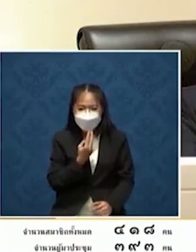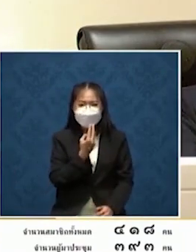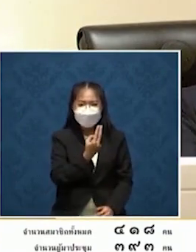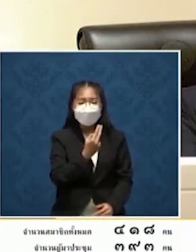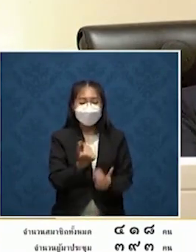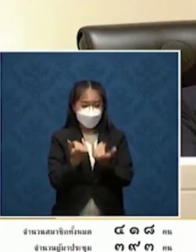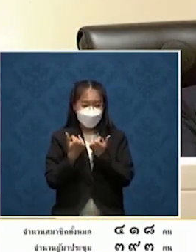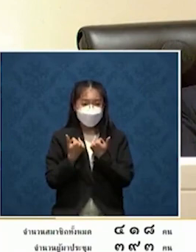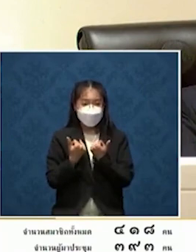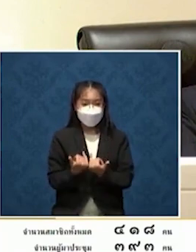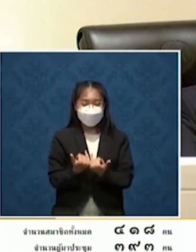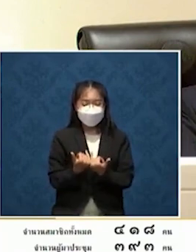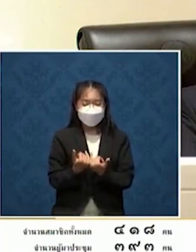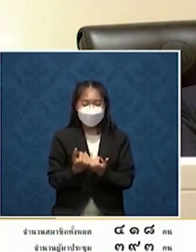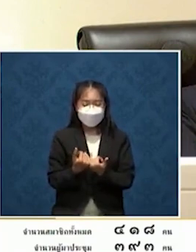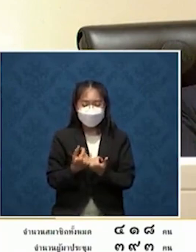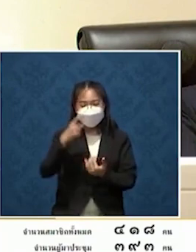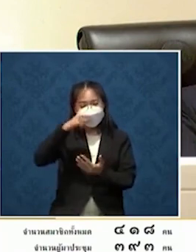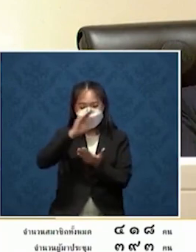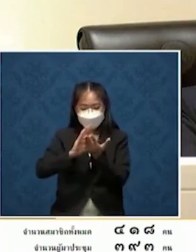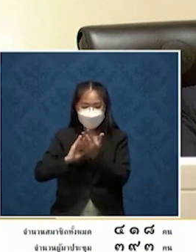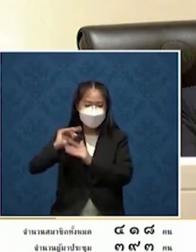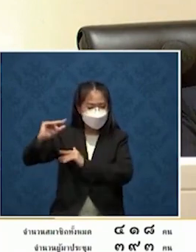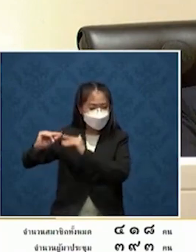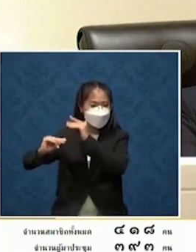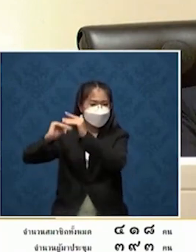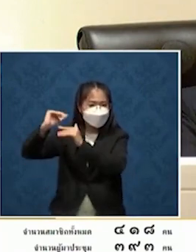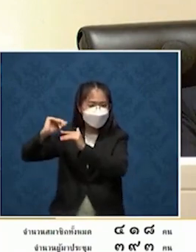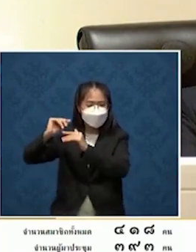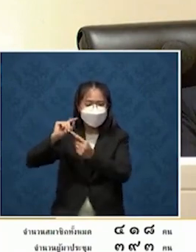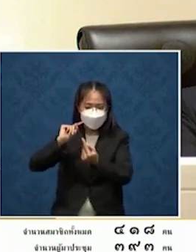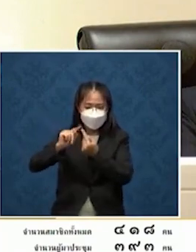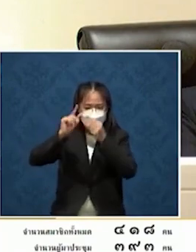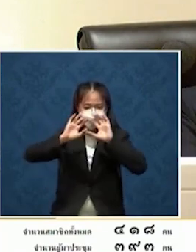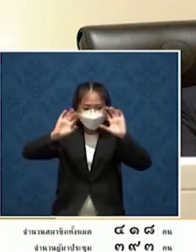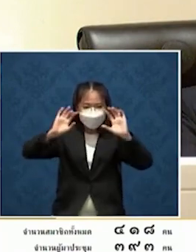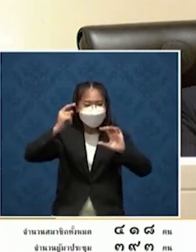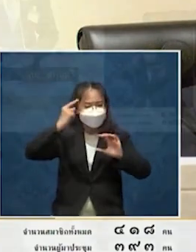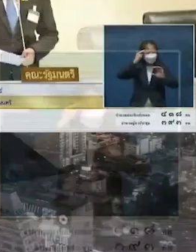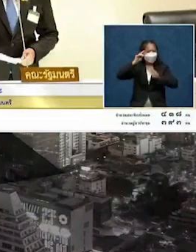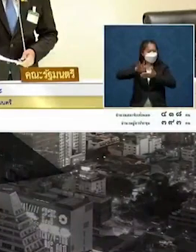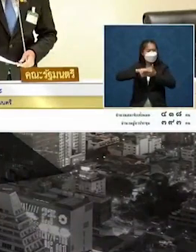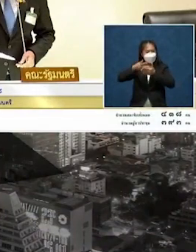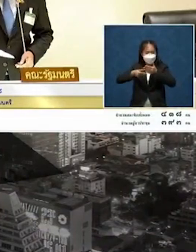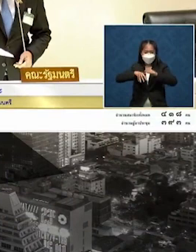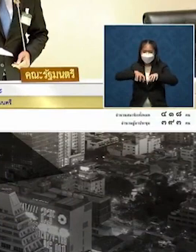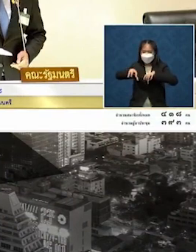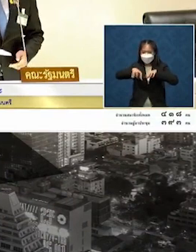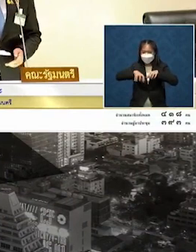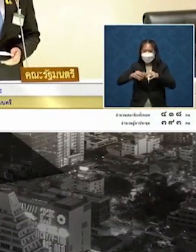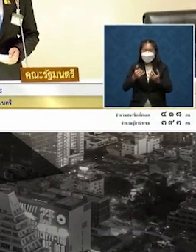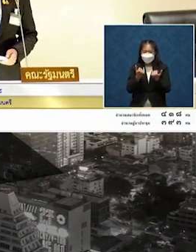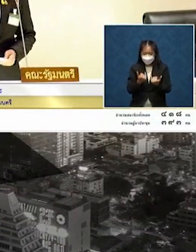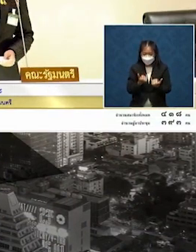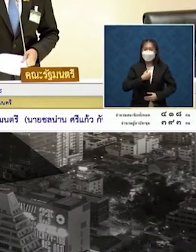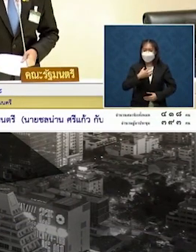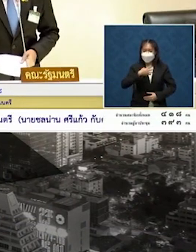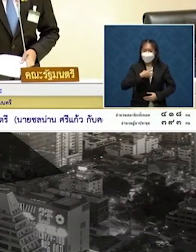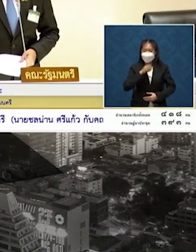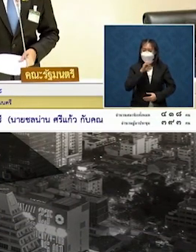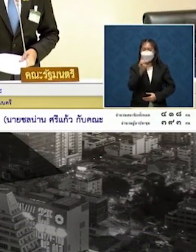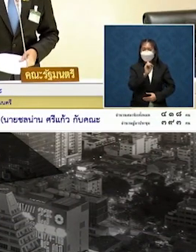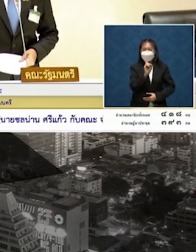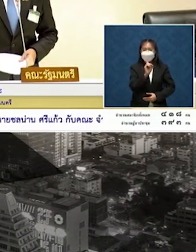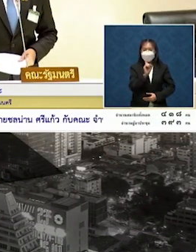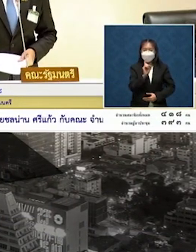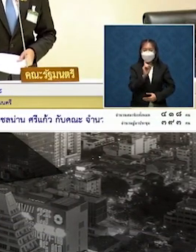ดีขึ้นอย่างมากมายนะครับด้วยการวางแผนบริหารจัดการของรัฐบาลนะครับ นี่เป็นการชี้แจงด้วยตัวเลขข้อเท็จจริงนะไม่ใช่ว